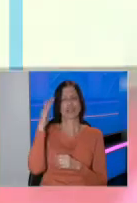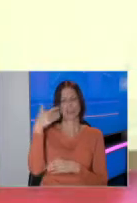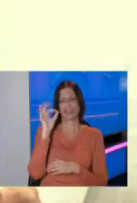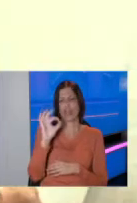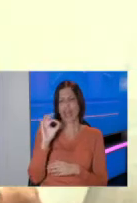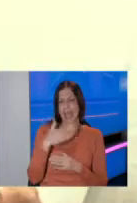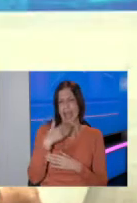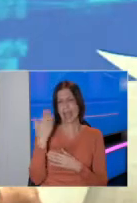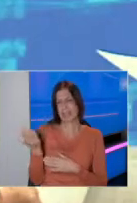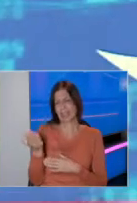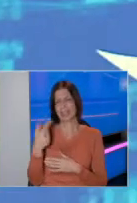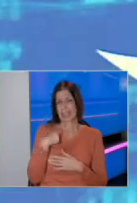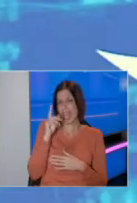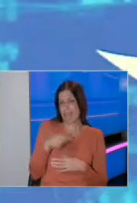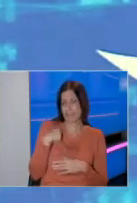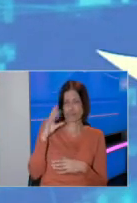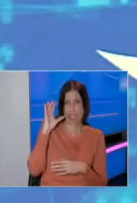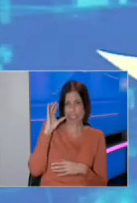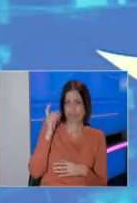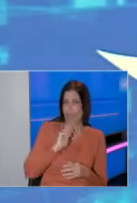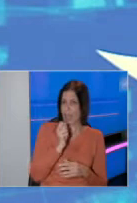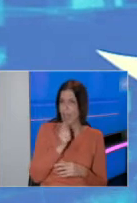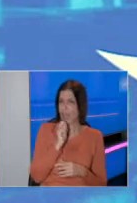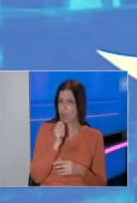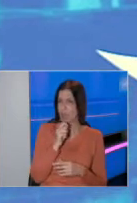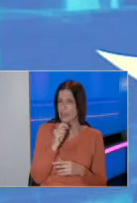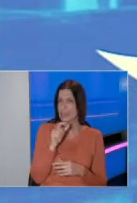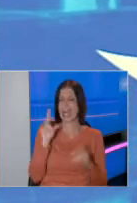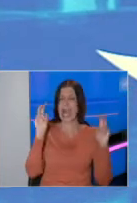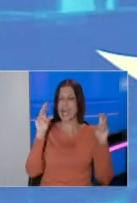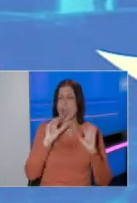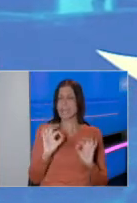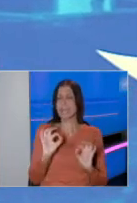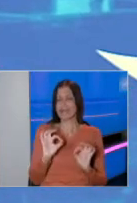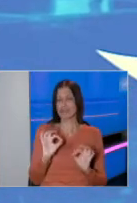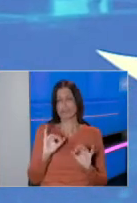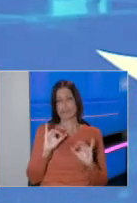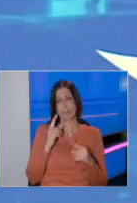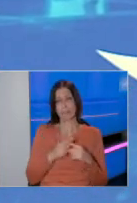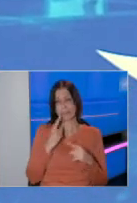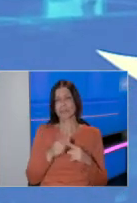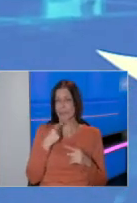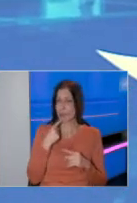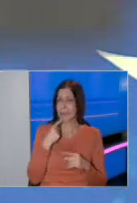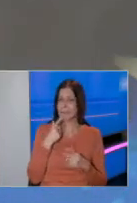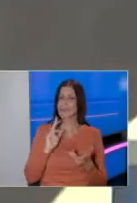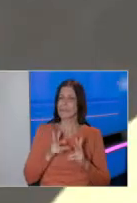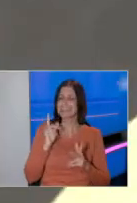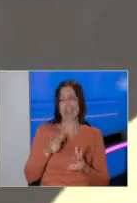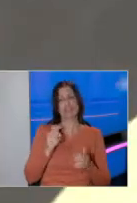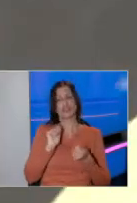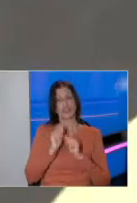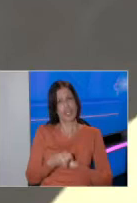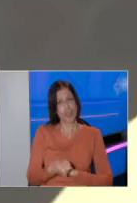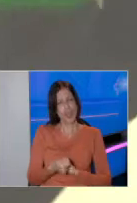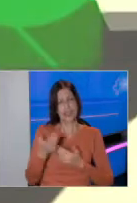הימין. אני חייב לומר לכם כמי שהאזין לרעיון, הציטוט לא לגמרי מדויק, אמר מתן כהנה שמרץ צריכה לשנות